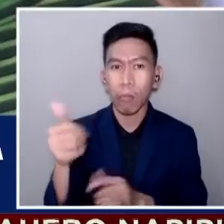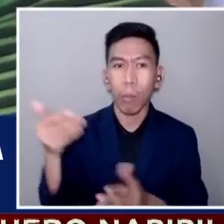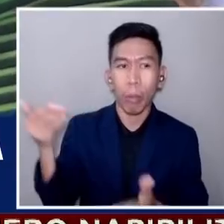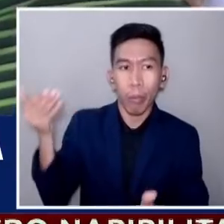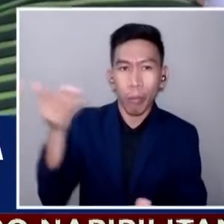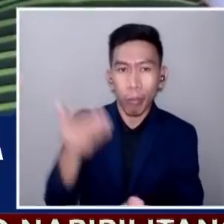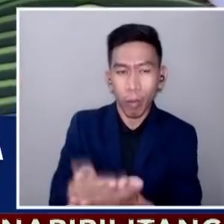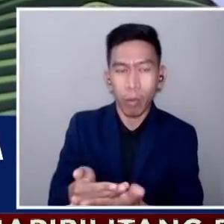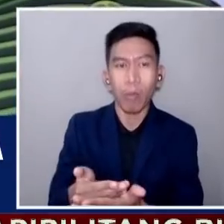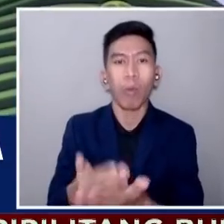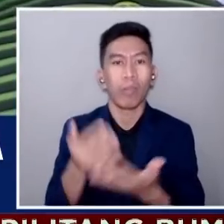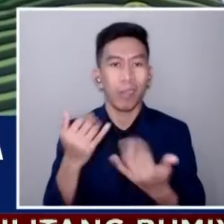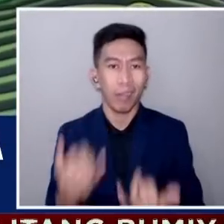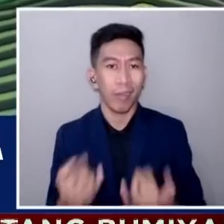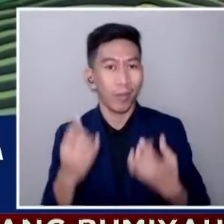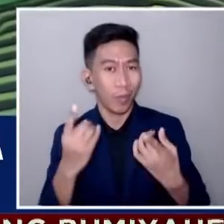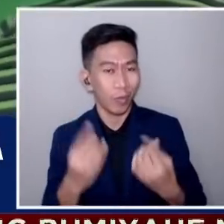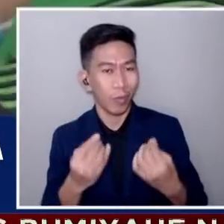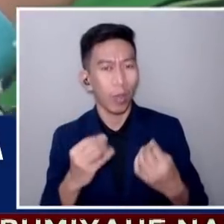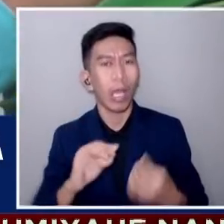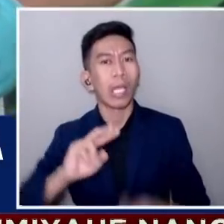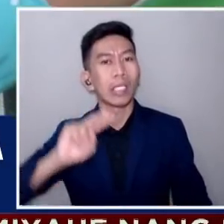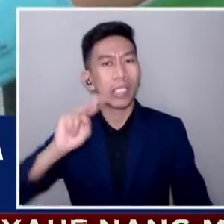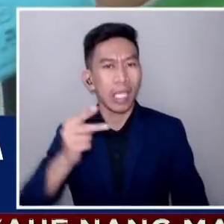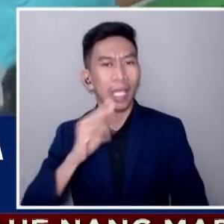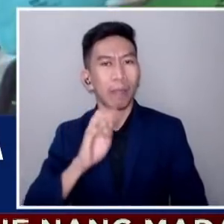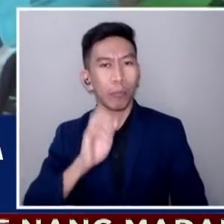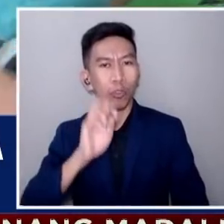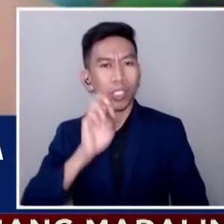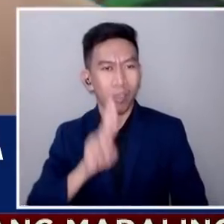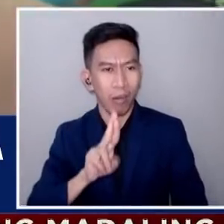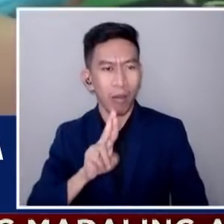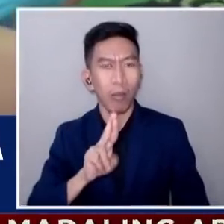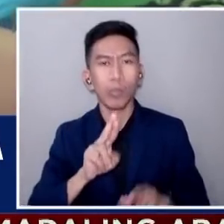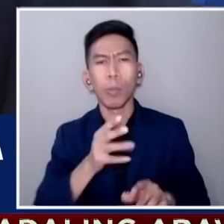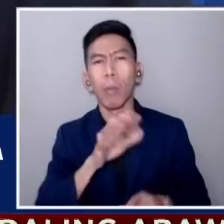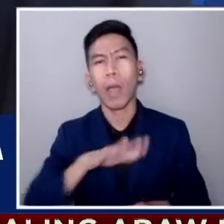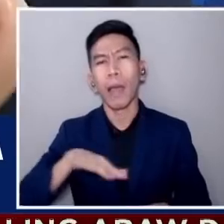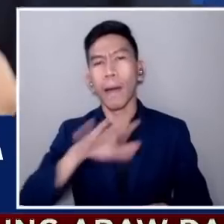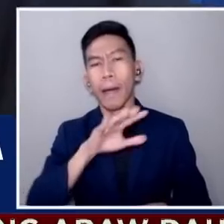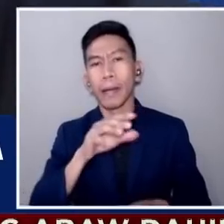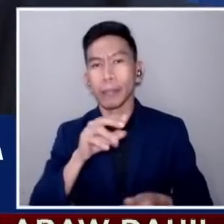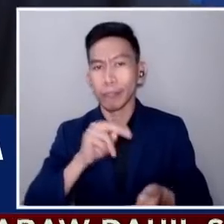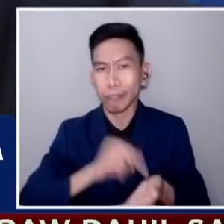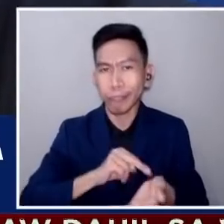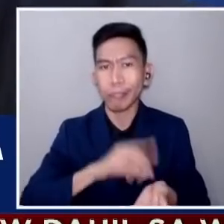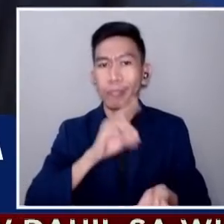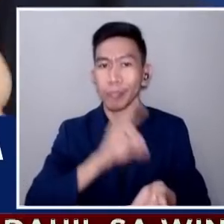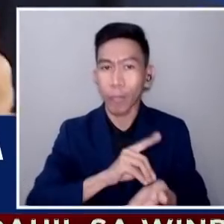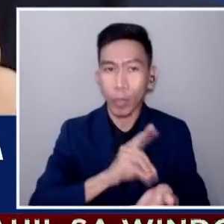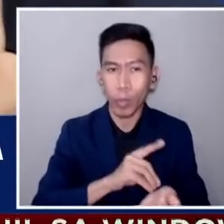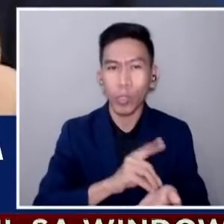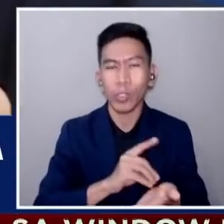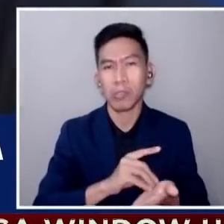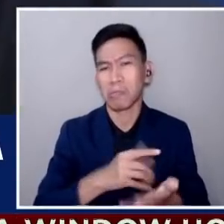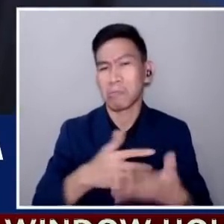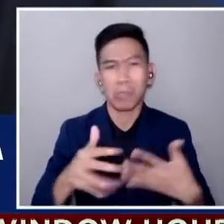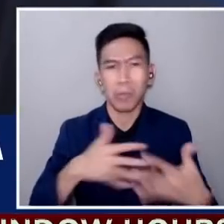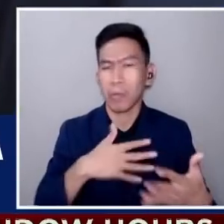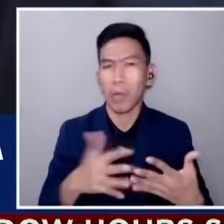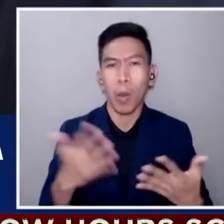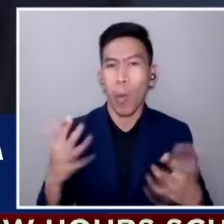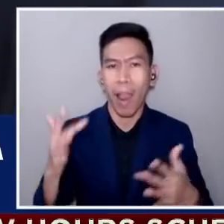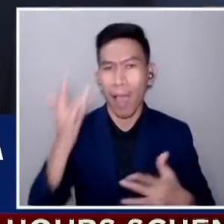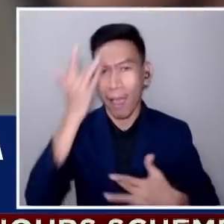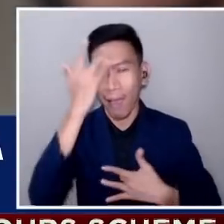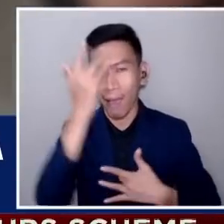rin ng ospital ang ikalawang booster maging sa health workers na hindi immunocompromised. Sa ngayon, para lang muna sa immunocompromised na